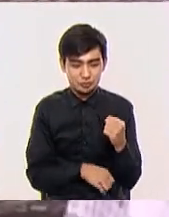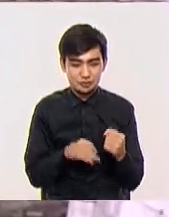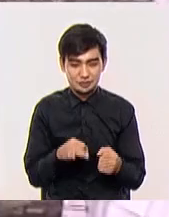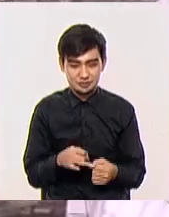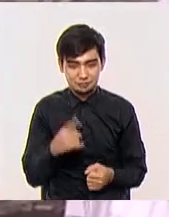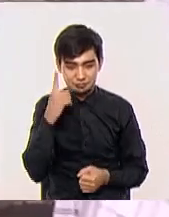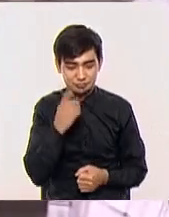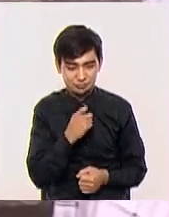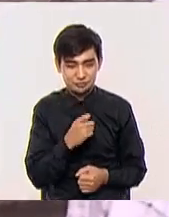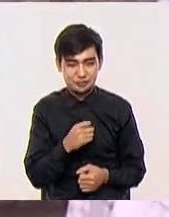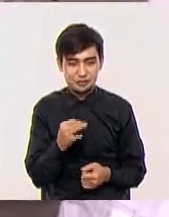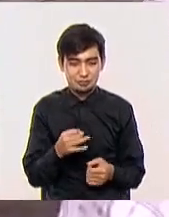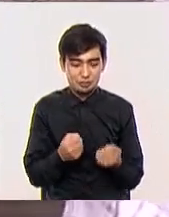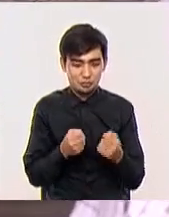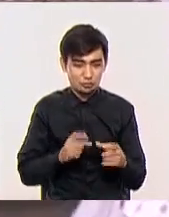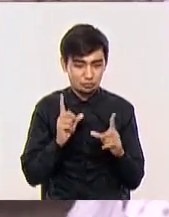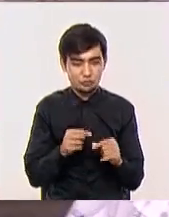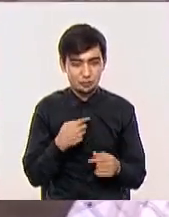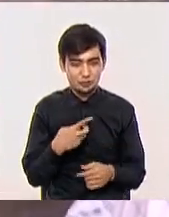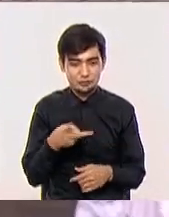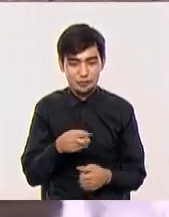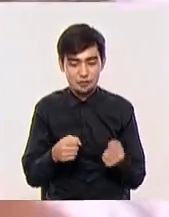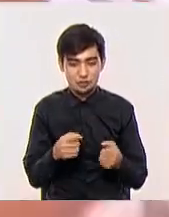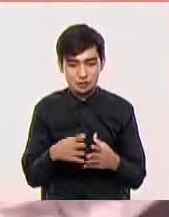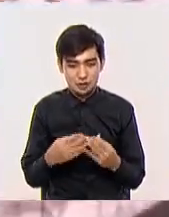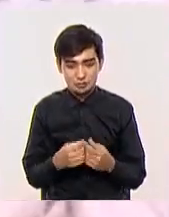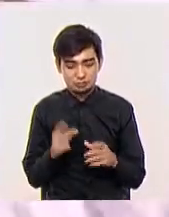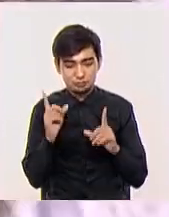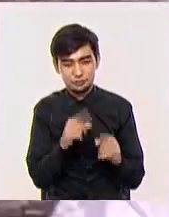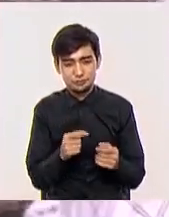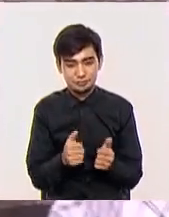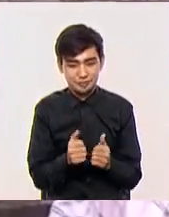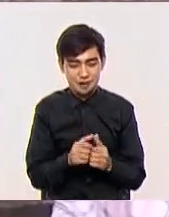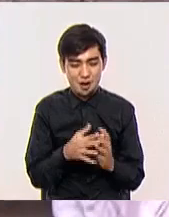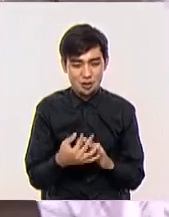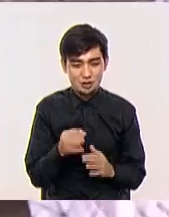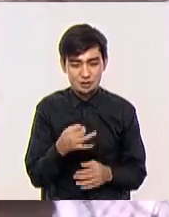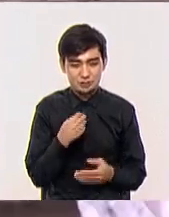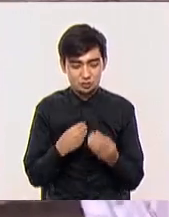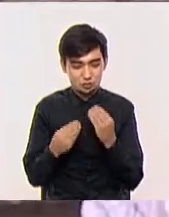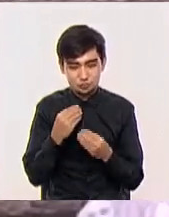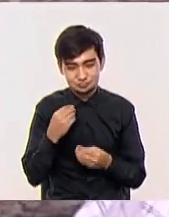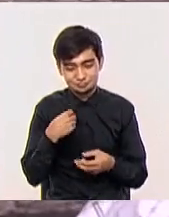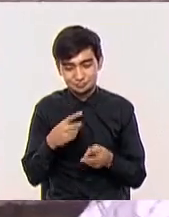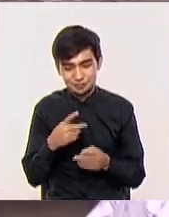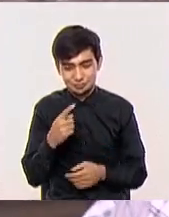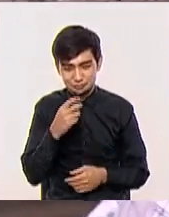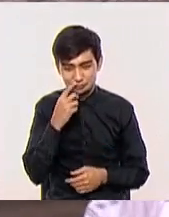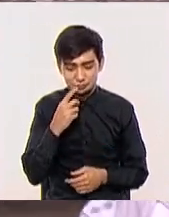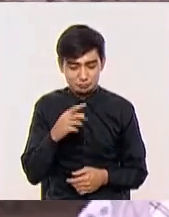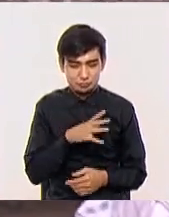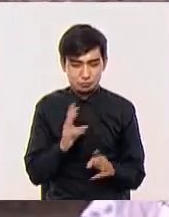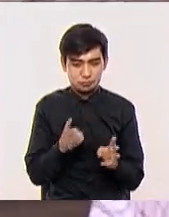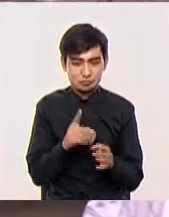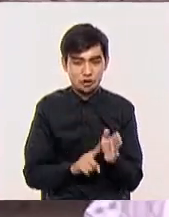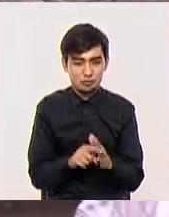Пришло сообщение, кто на машине уезжает, и я двумя машинами увез семью в поселок поблизости. Мы ужинали, когда почувствовали запах гари. Сначала